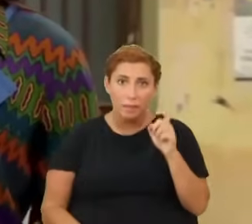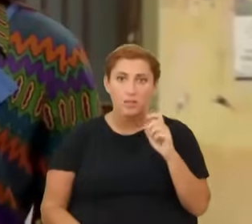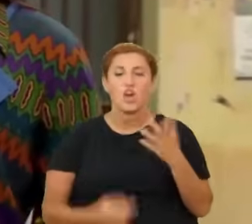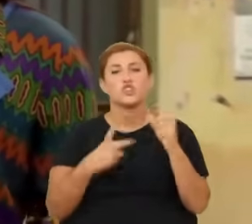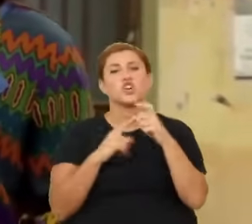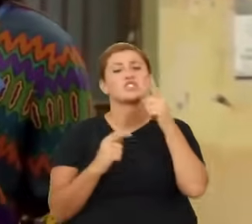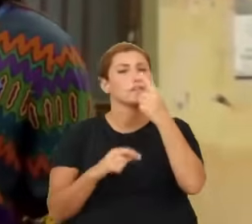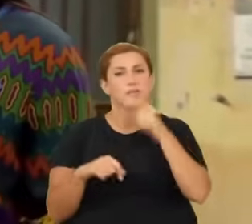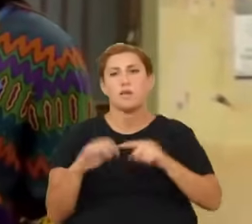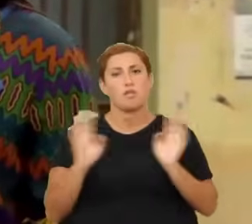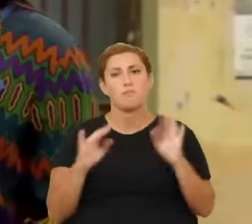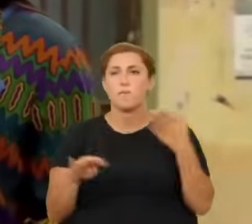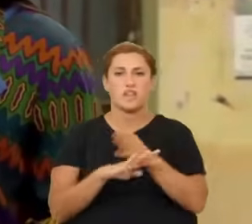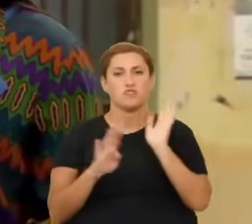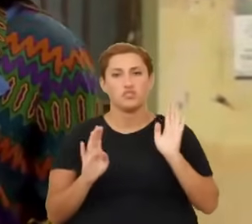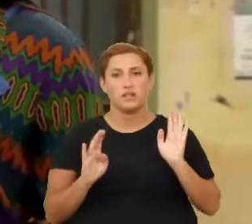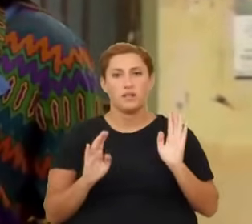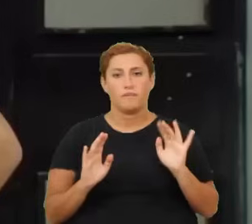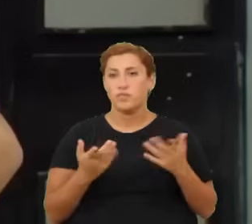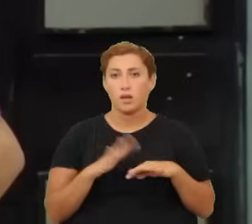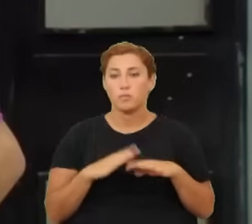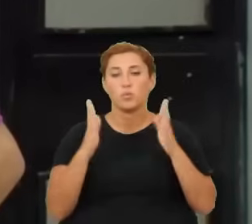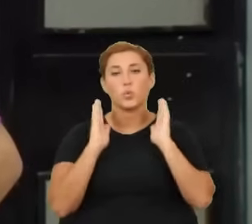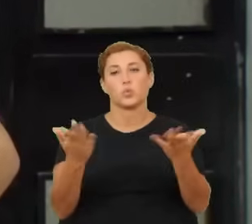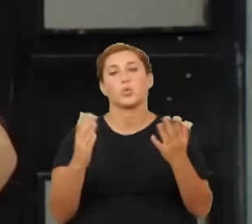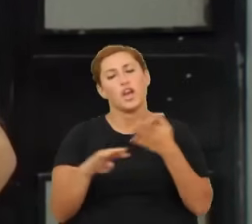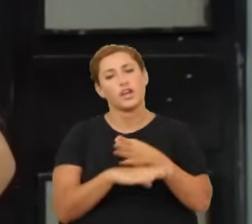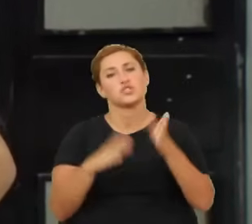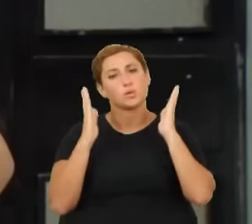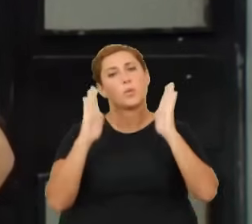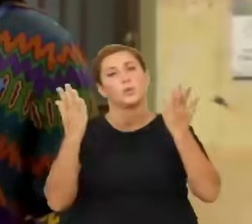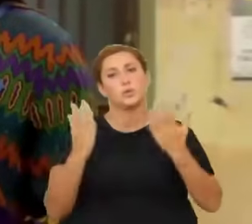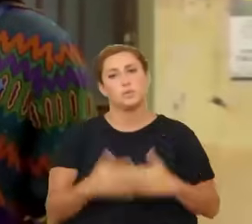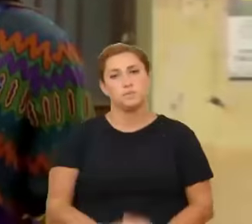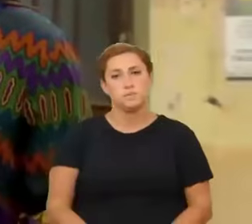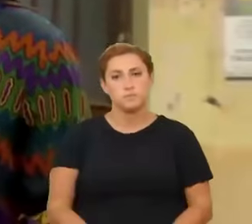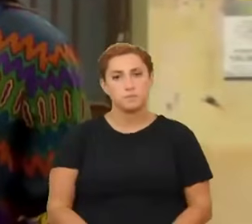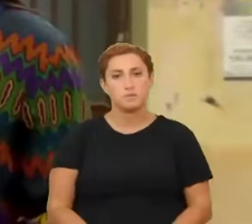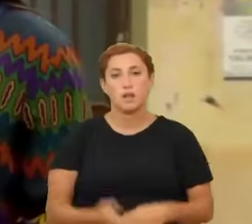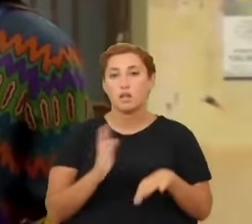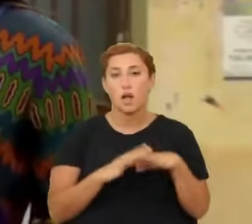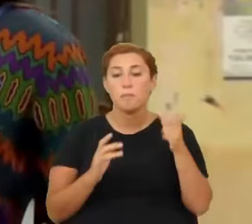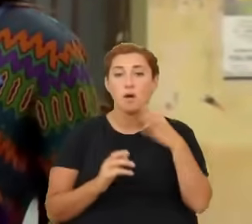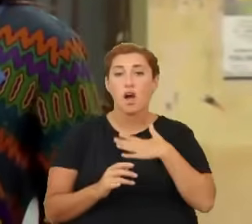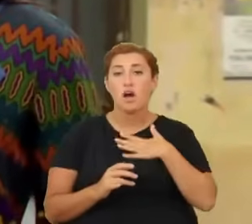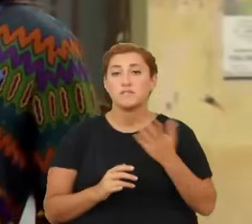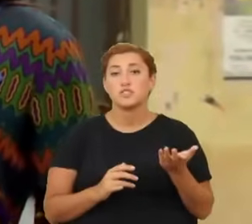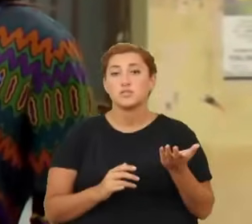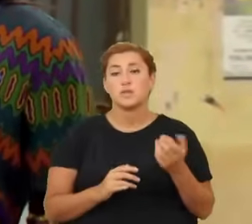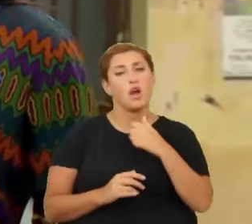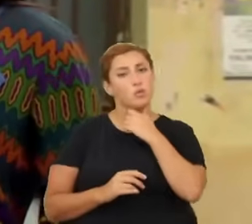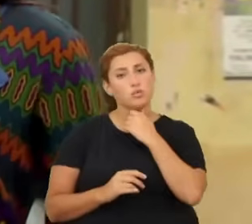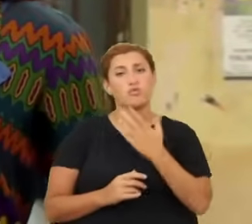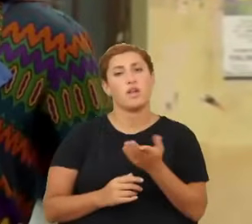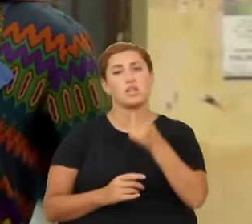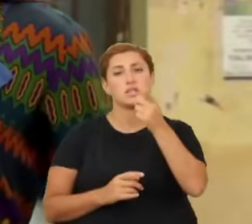Ya Şahin, sana inanamıyorum gerçekten. E ne yapayım? Yuh abi? Ya hakikaten yuh. Ne yapayım abiciğim ya? Aa, lütfen